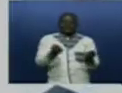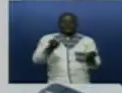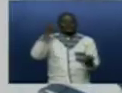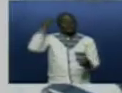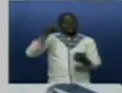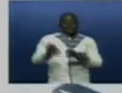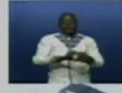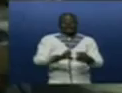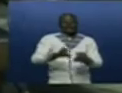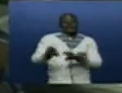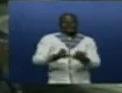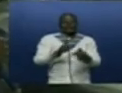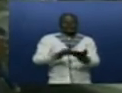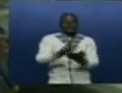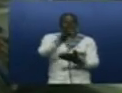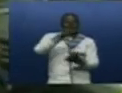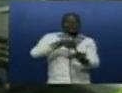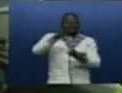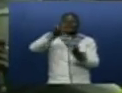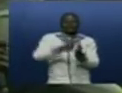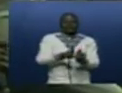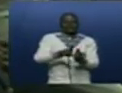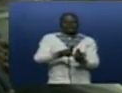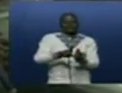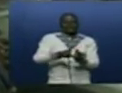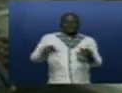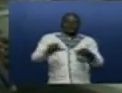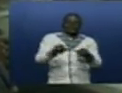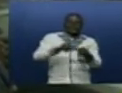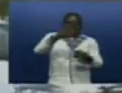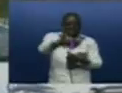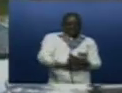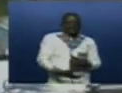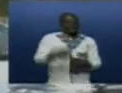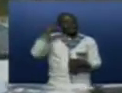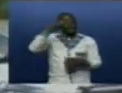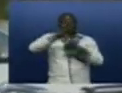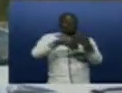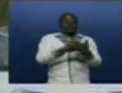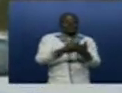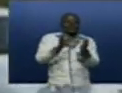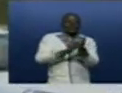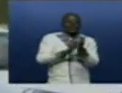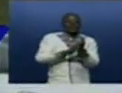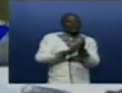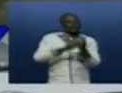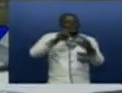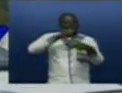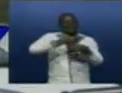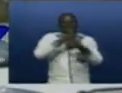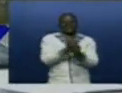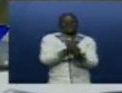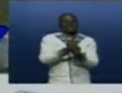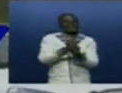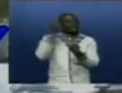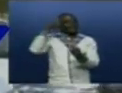lycée professionnel ici à Djibo. Des mesures bien accueillies par l'assistance. L'école classique ne fait que créer des chômeurs. Et